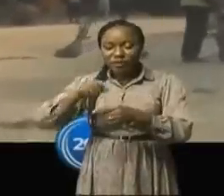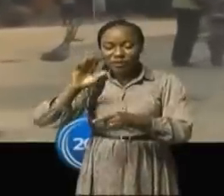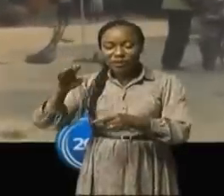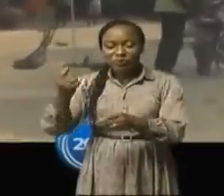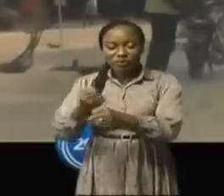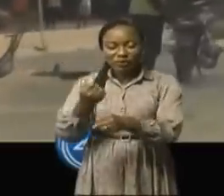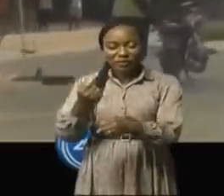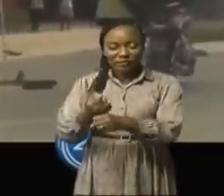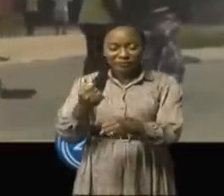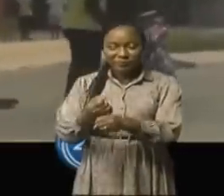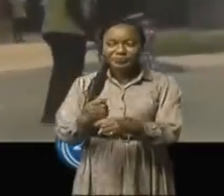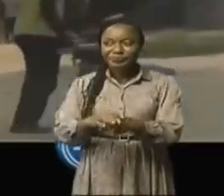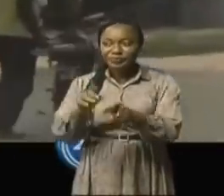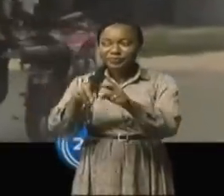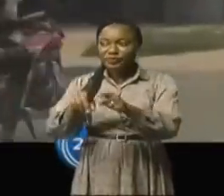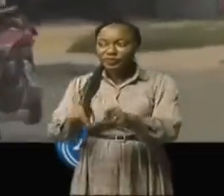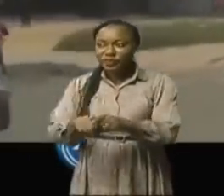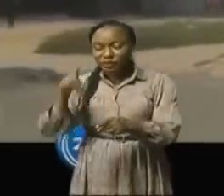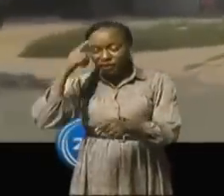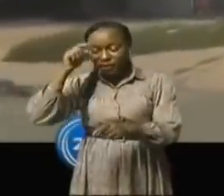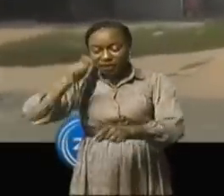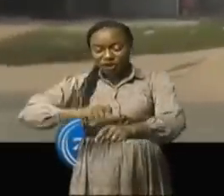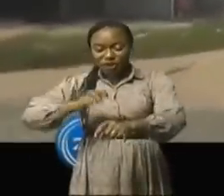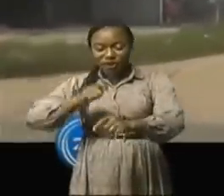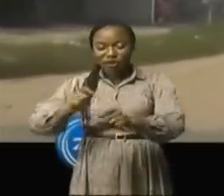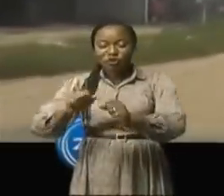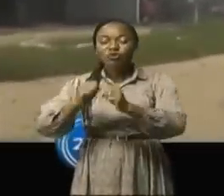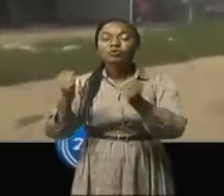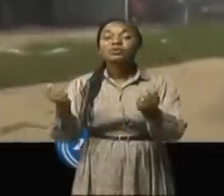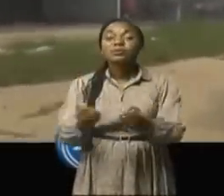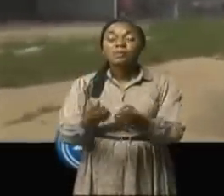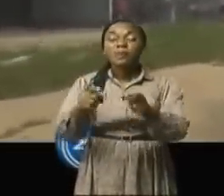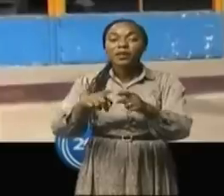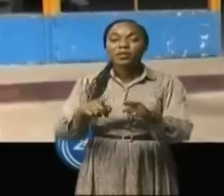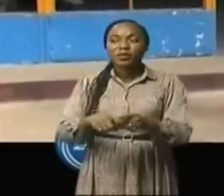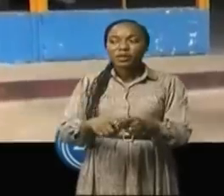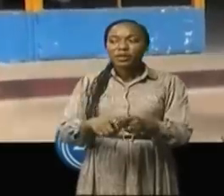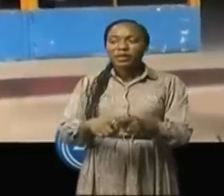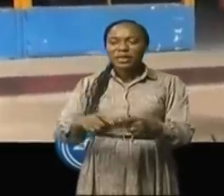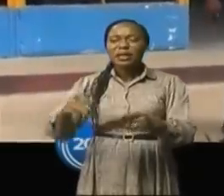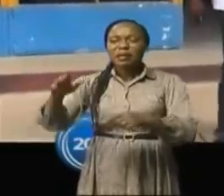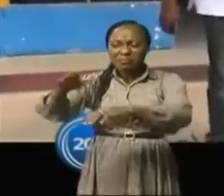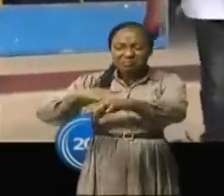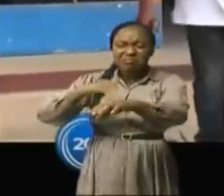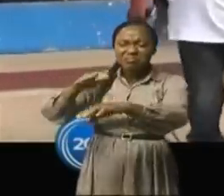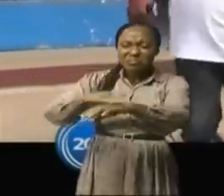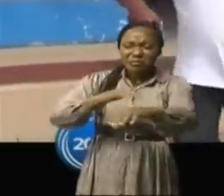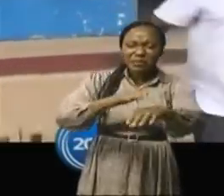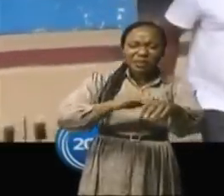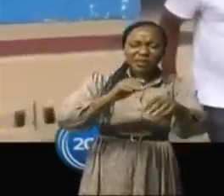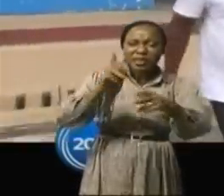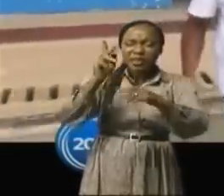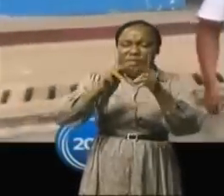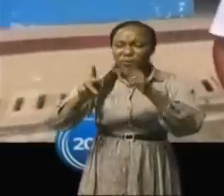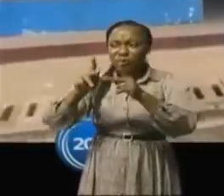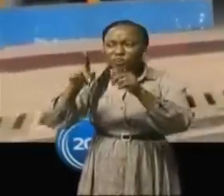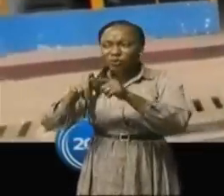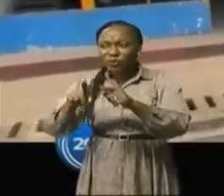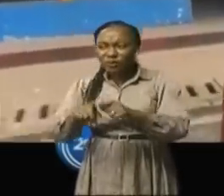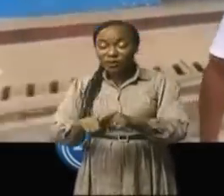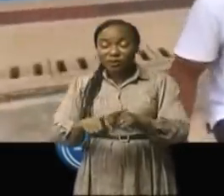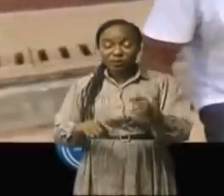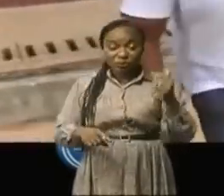la colonisation et l'injustice sociale qui battent leur plein. Il conscientise la population sur la difficulté. Nelson